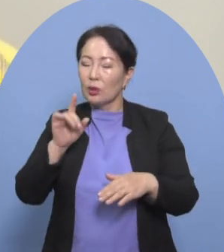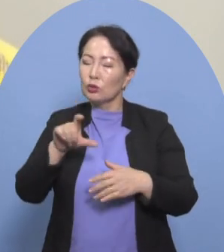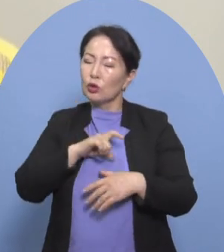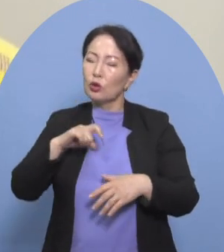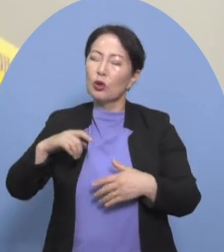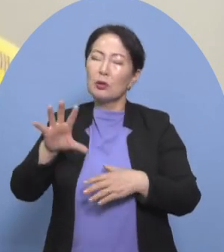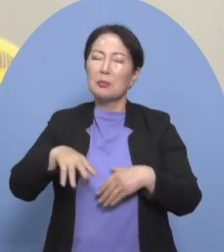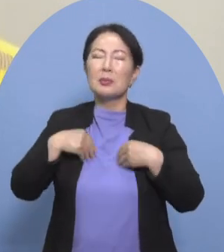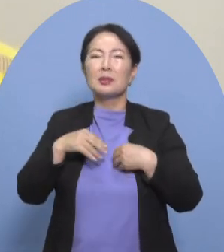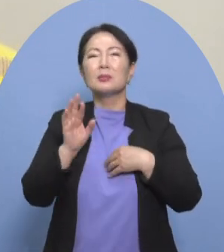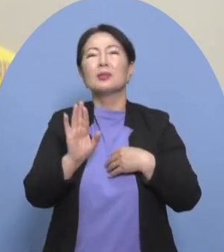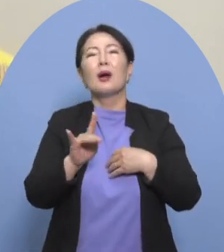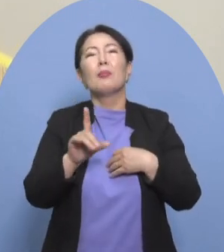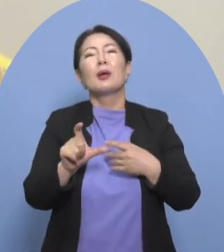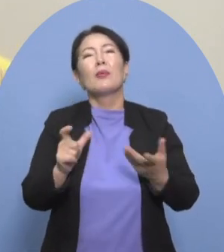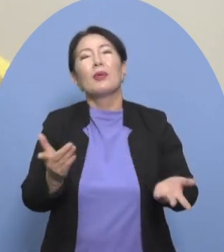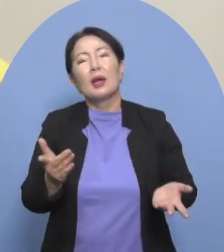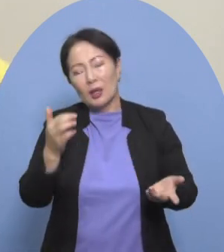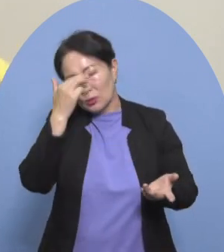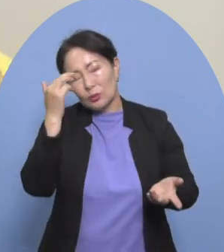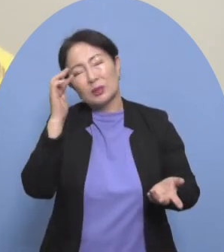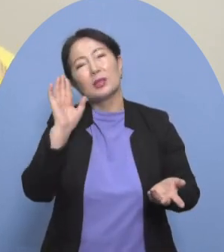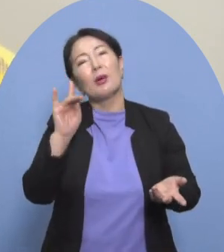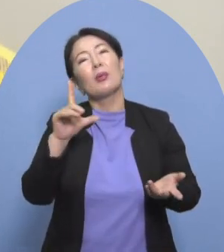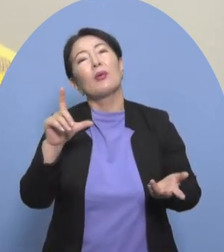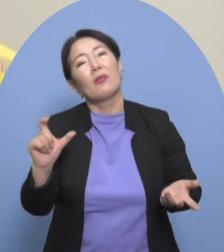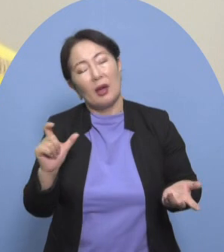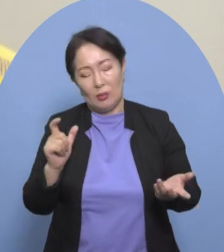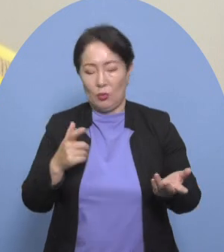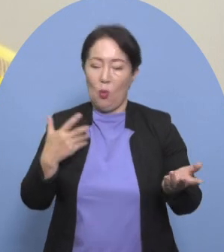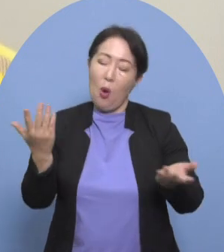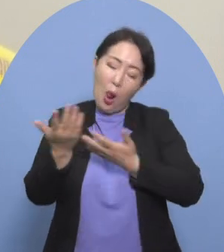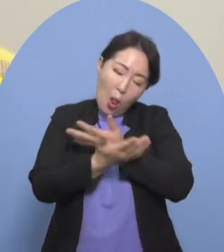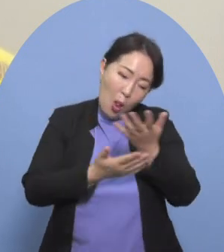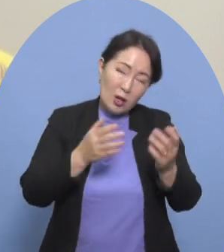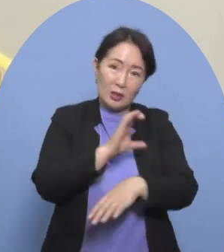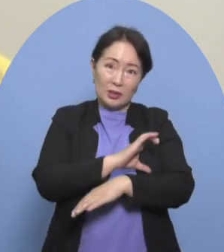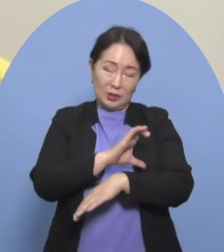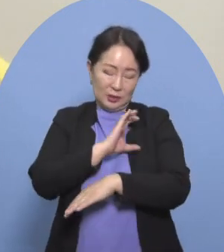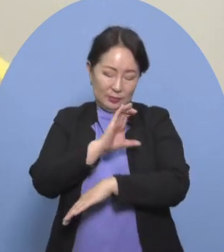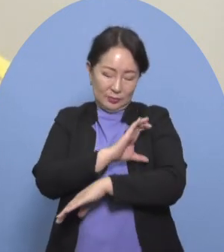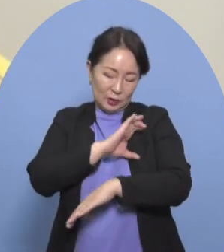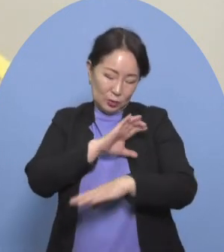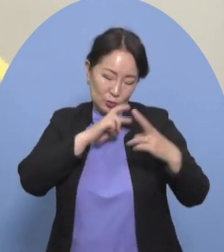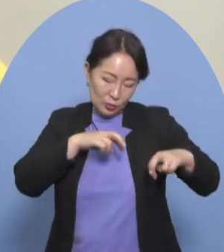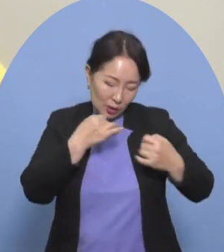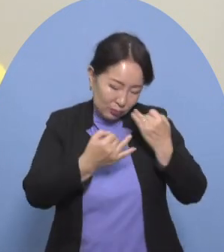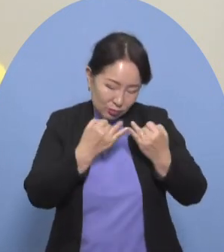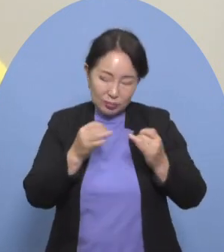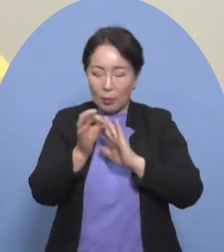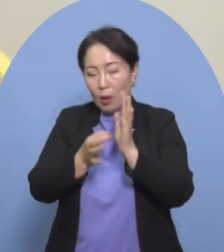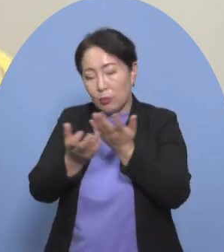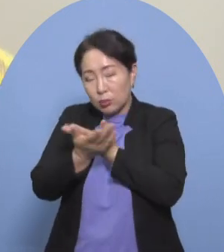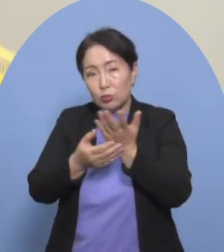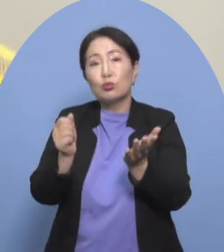ямар мэдрэмжтэй байгаа вэ, ямар туршлагатай байгаа вэ гэдгээ хуваалцаж сэтгэл судлаачтай одоо сургалт авч дэрэс нь хилцүүлэг өрнүүлж байгаа нь бол